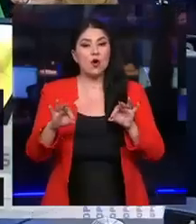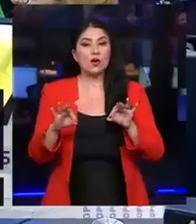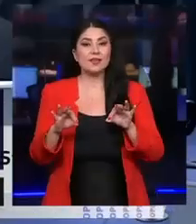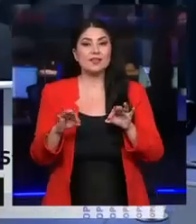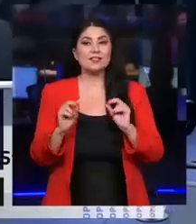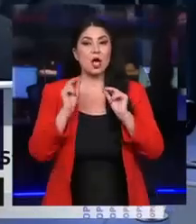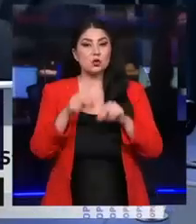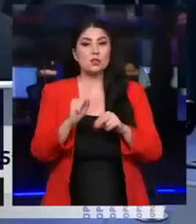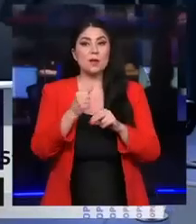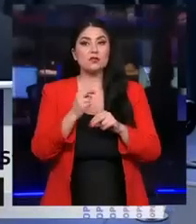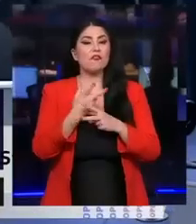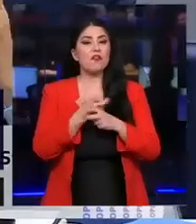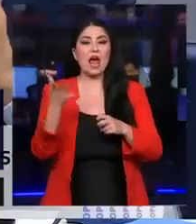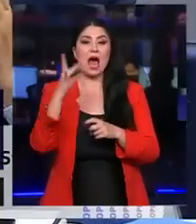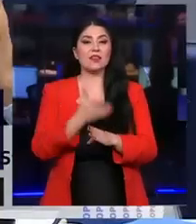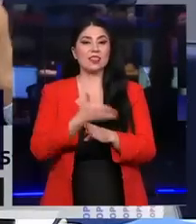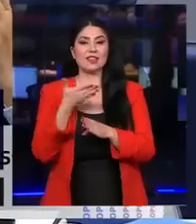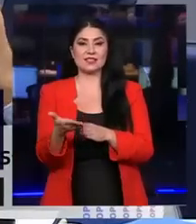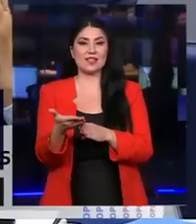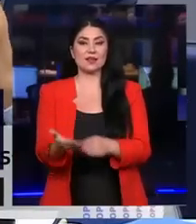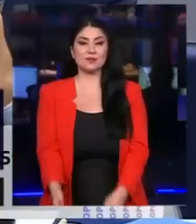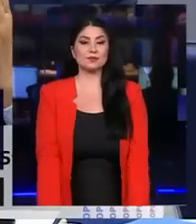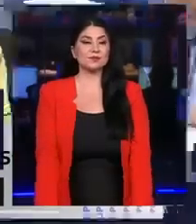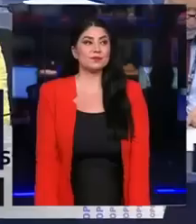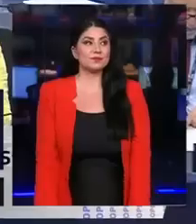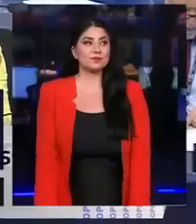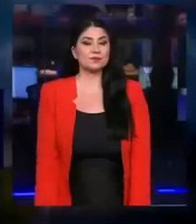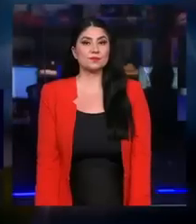intre în spațiul Schengen fără alte întârzieri.